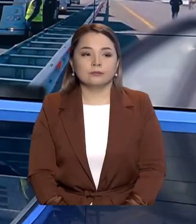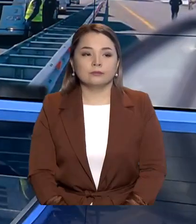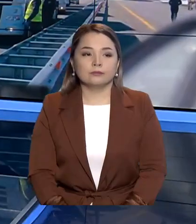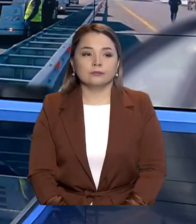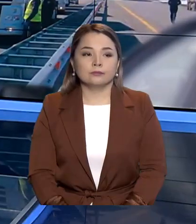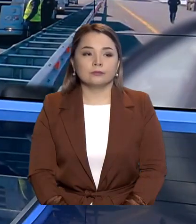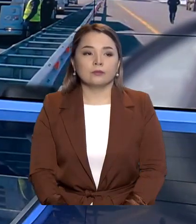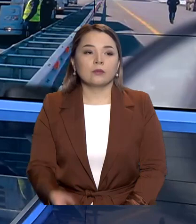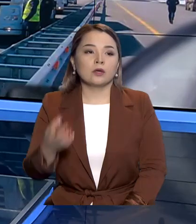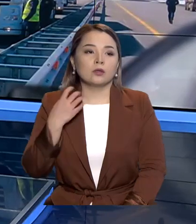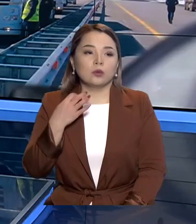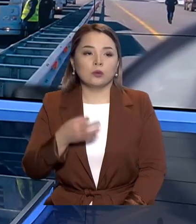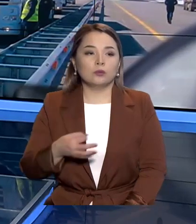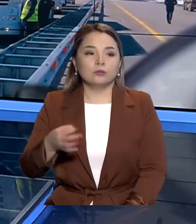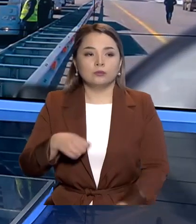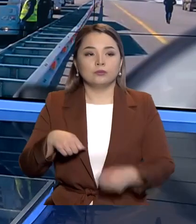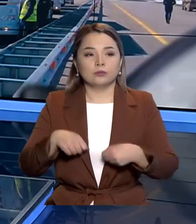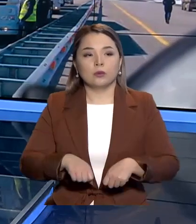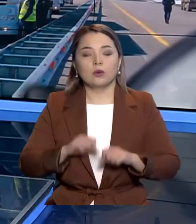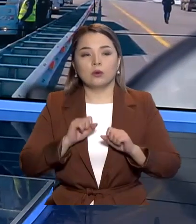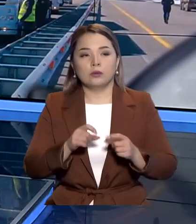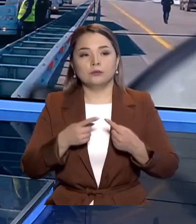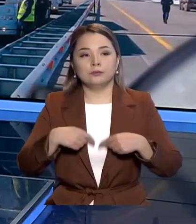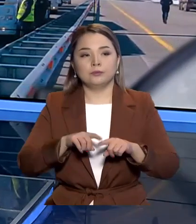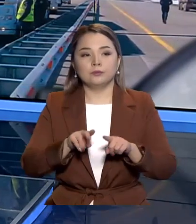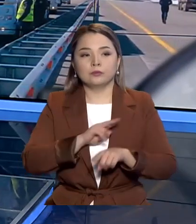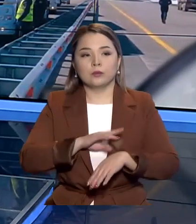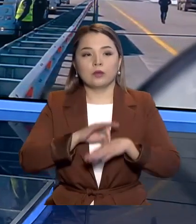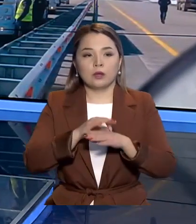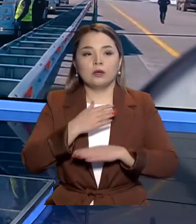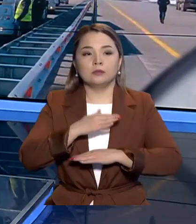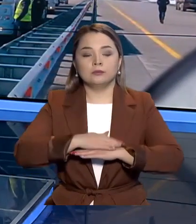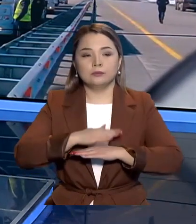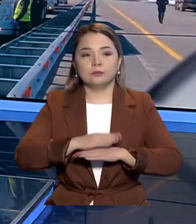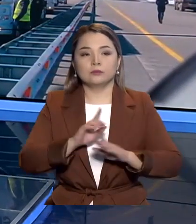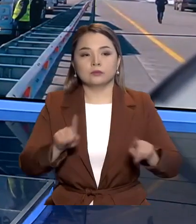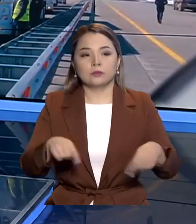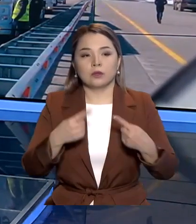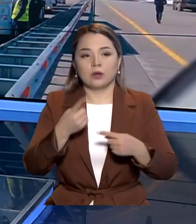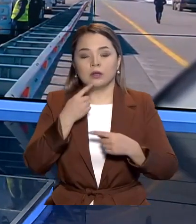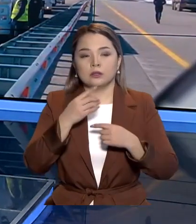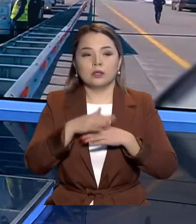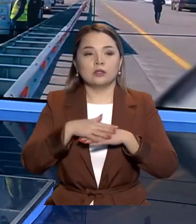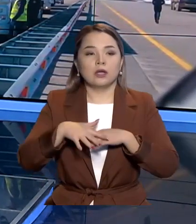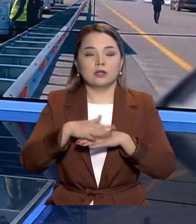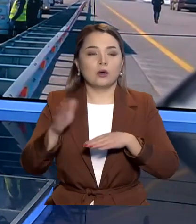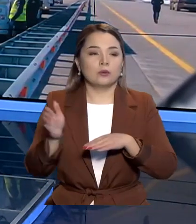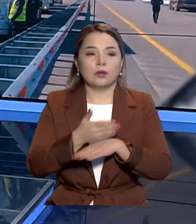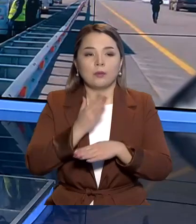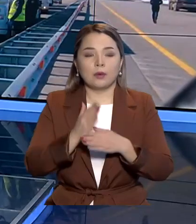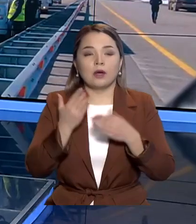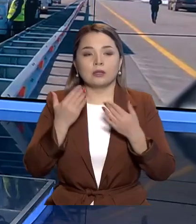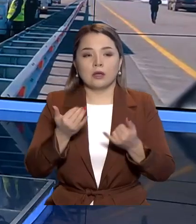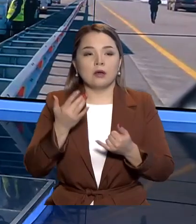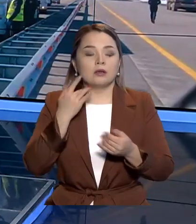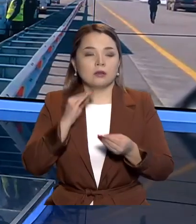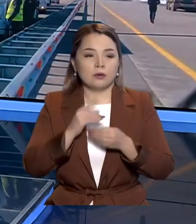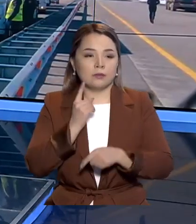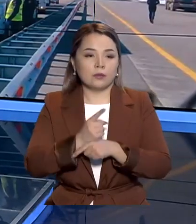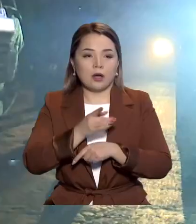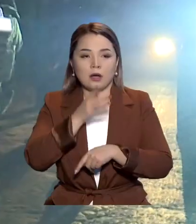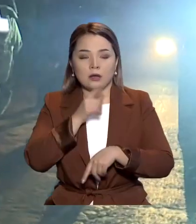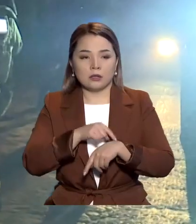Қызылорда облысында құқықтық тәртіп орнап, террорлық қауіптің шекті қызыл деңгейі алынды. дегенмен коменданттық сағат сақталады.